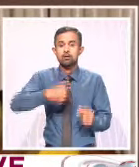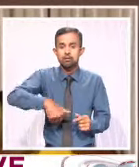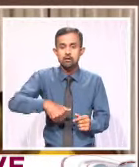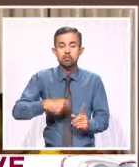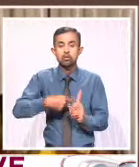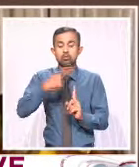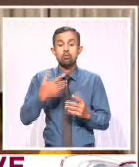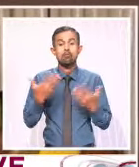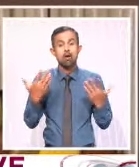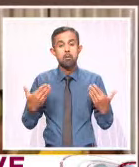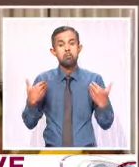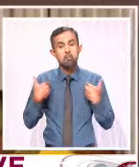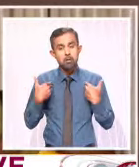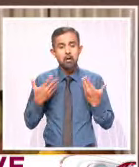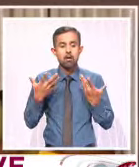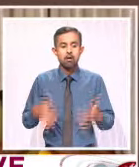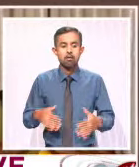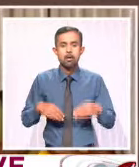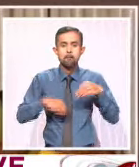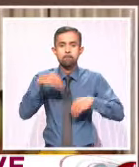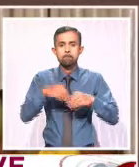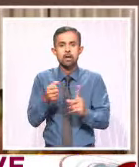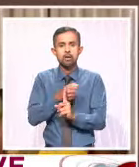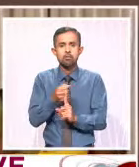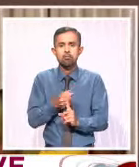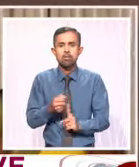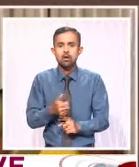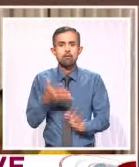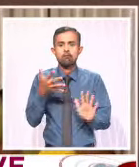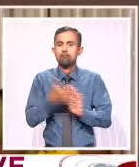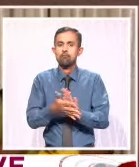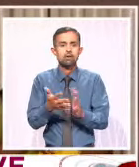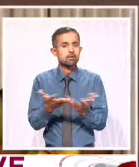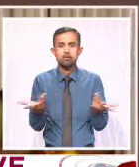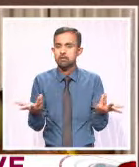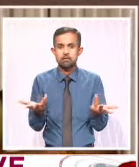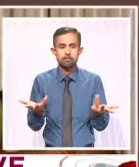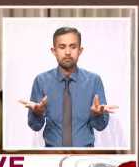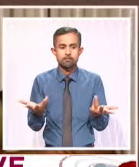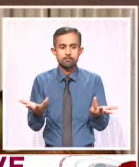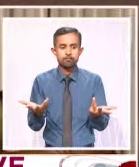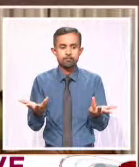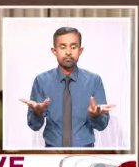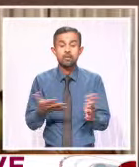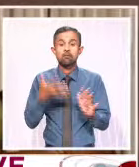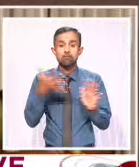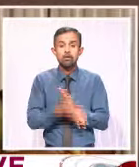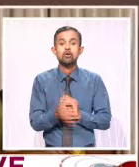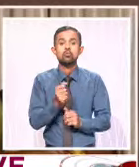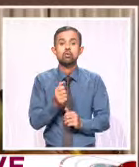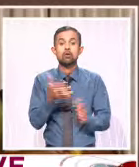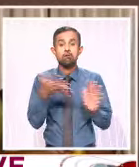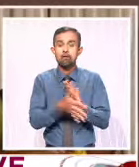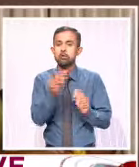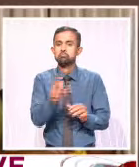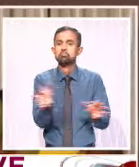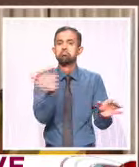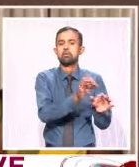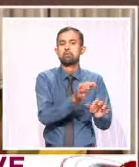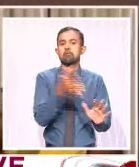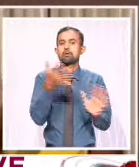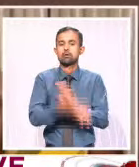මේ තත්ත්වයට ගේන විශාල කැපකිරීමක් කරා. දේශපාලන මැදිහත් වීමේ වැරද්ද නෙමෙයි විපක්ෂ නායකතුමනි, මෙතන වැරද්ද වෙලා තියෙන වැරදි පුද්ගලව පත් වෙන